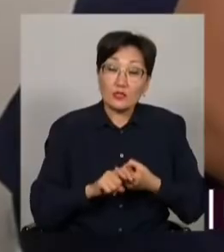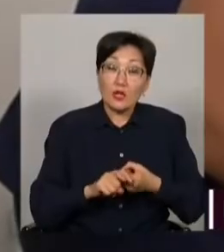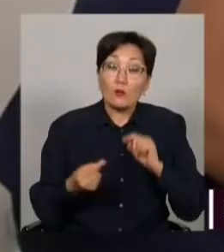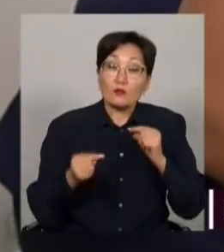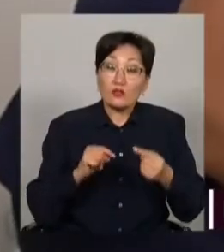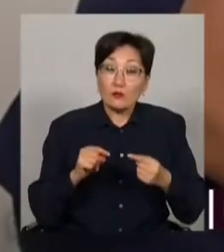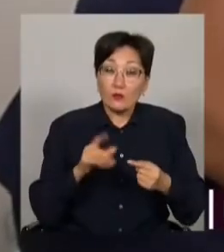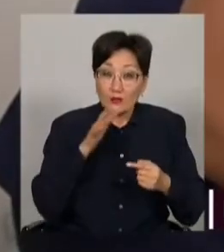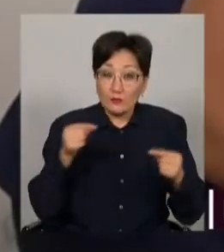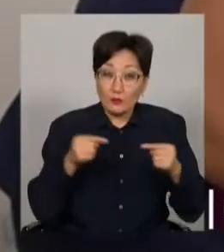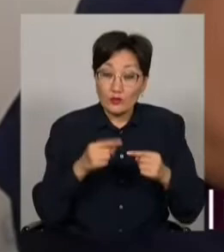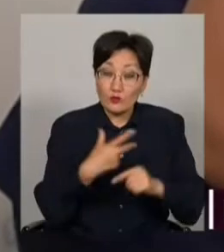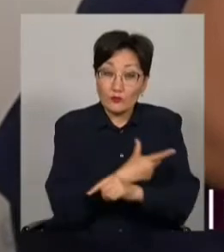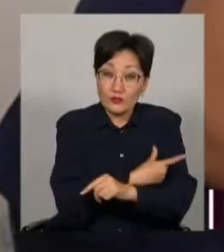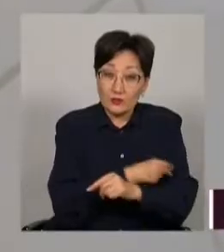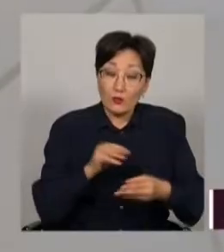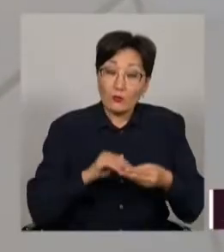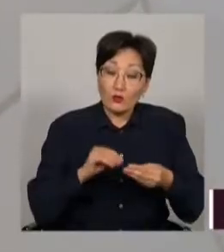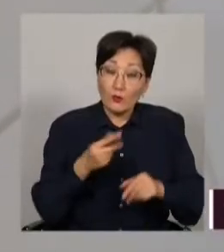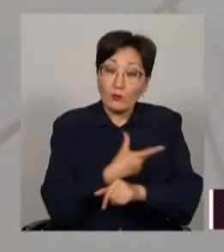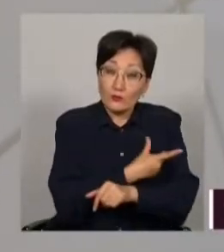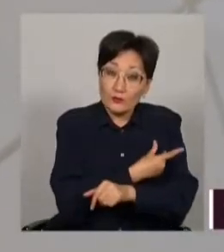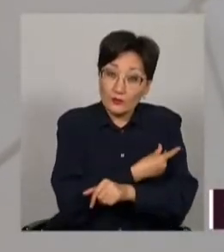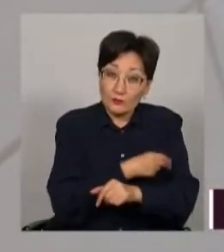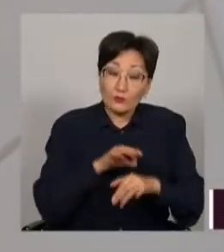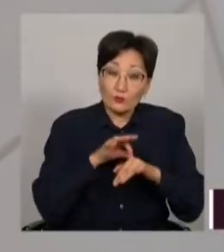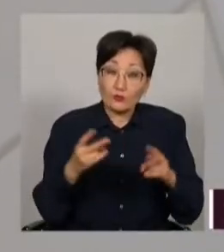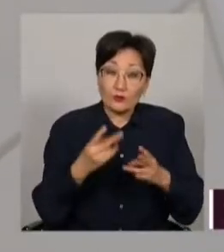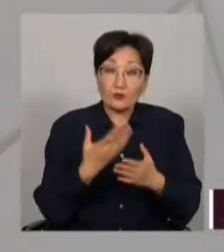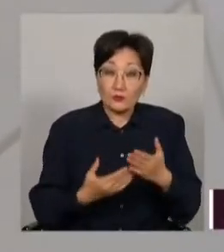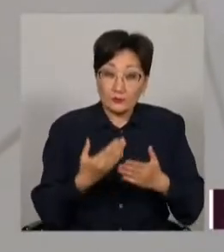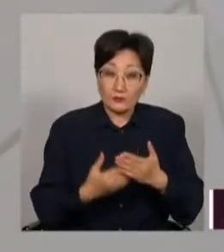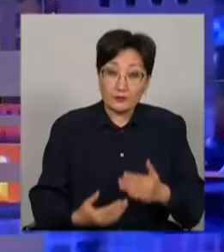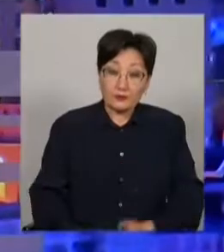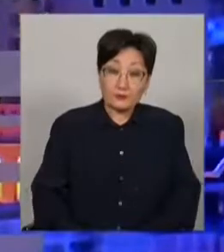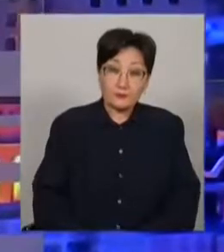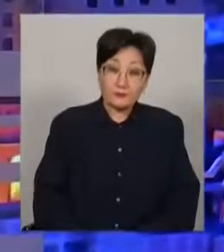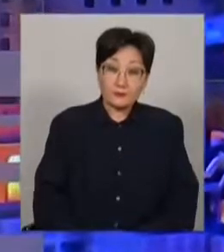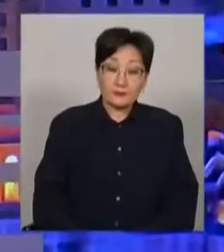қарсы уақытылы екпе алып, ревакциналаудан өтуге кеңес береді.